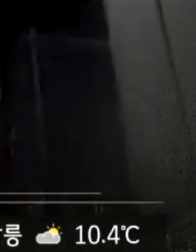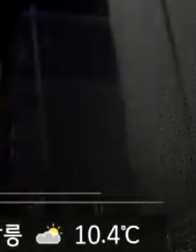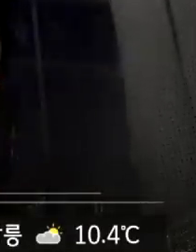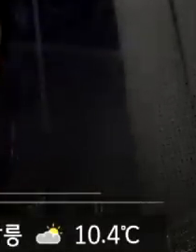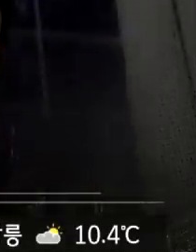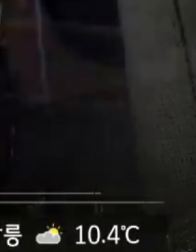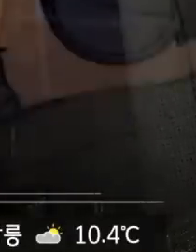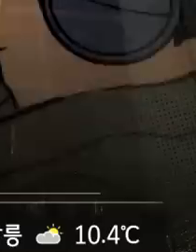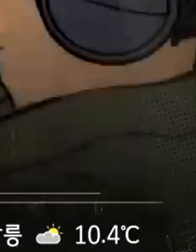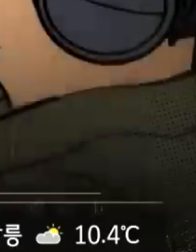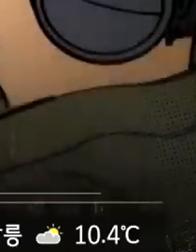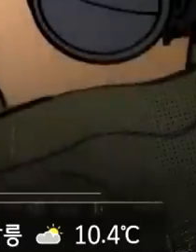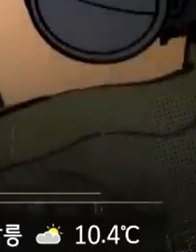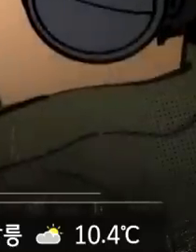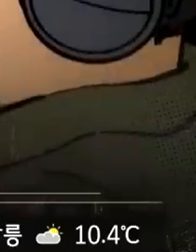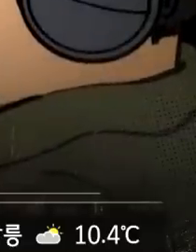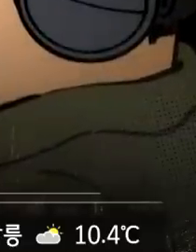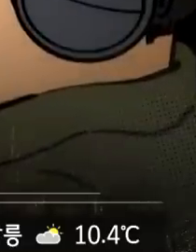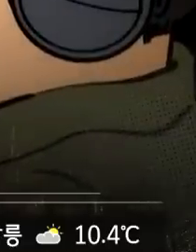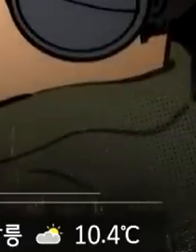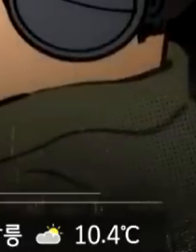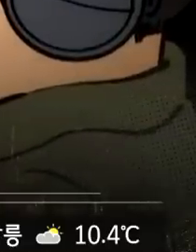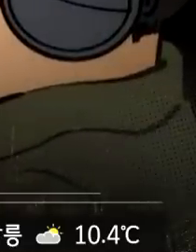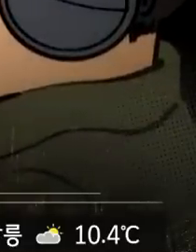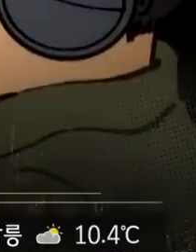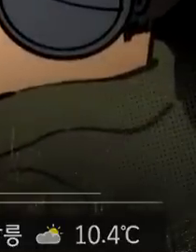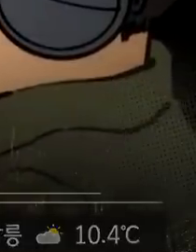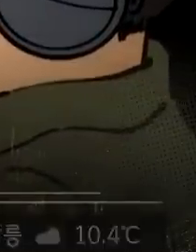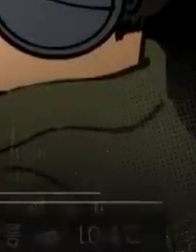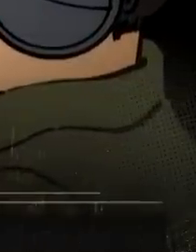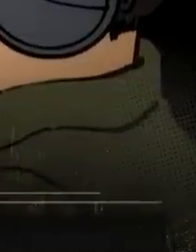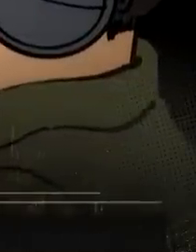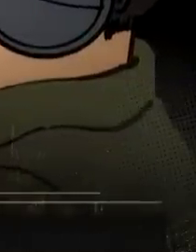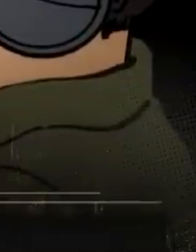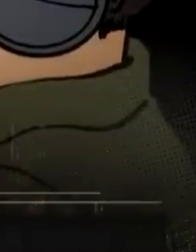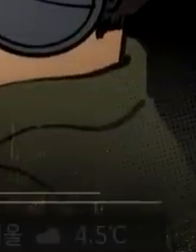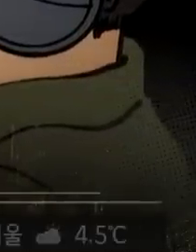기이한 행동을 한 것으로 드러났습니다. 남성의 행각을 파헤쳐봅니다.